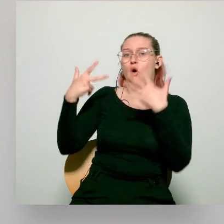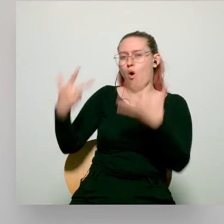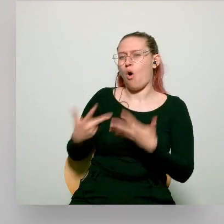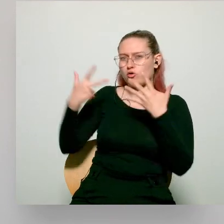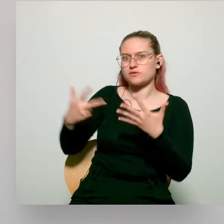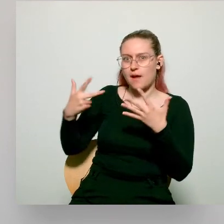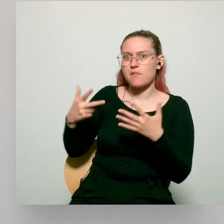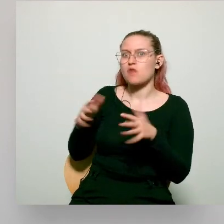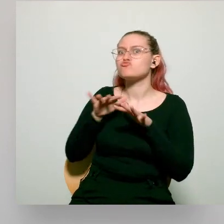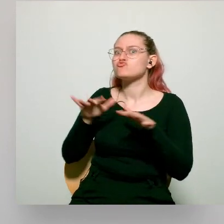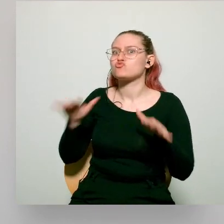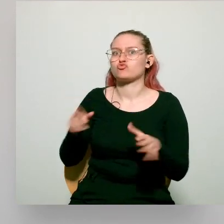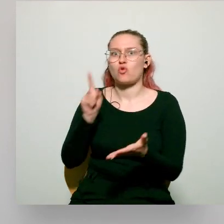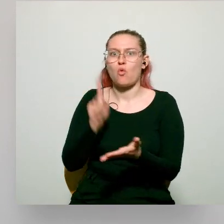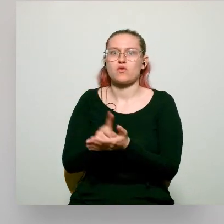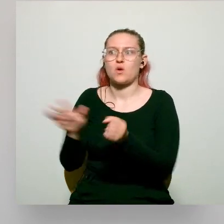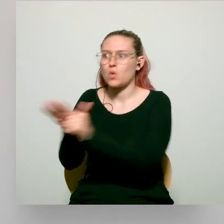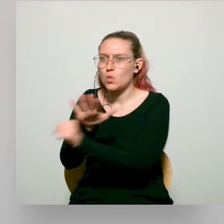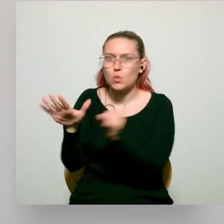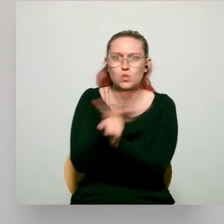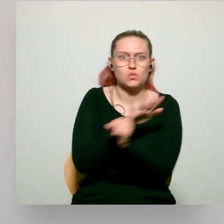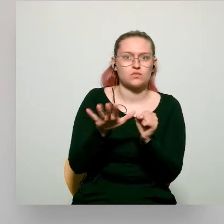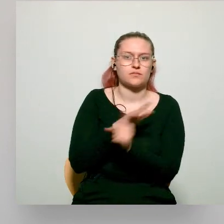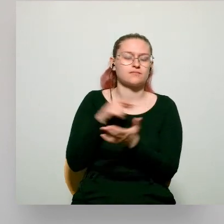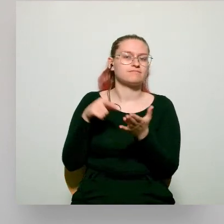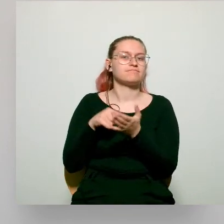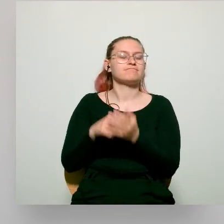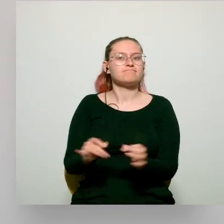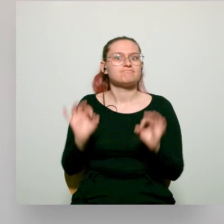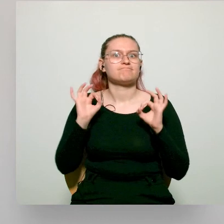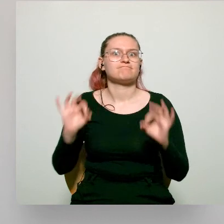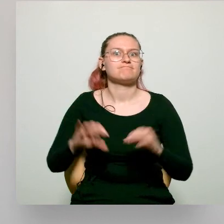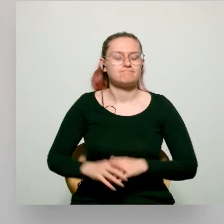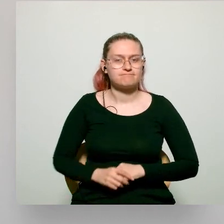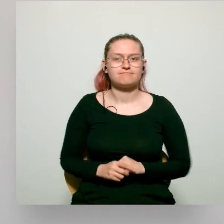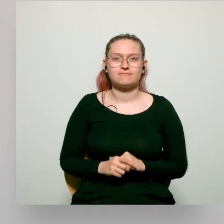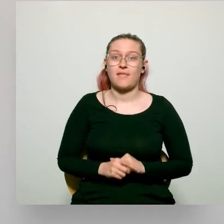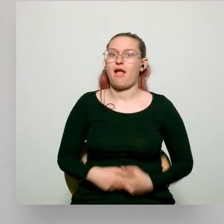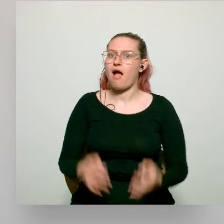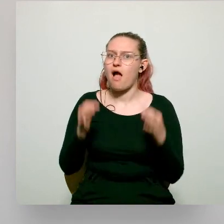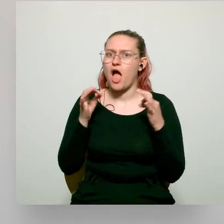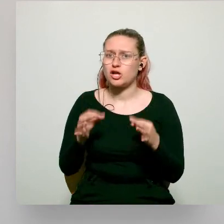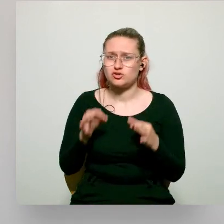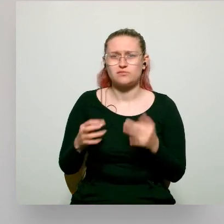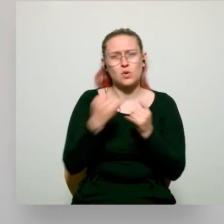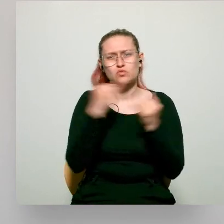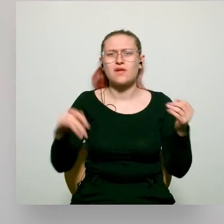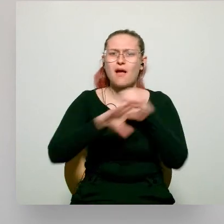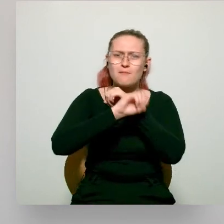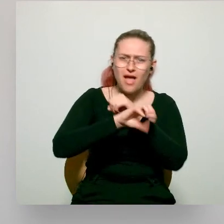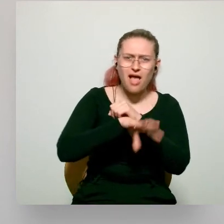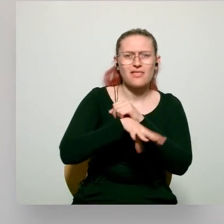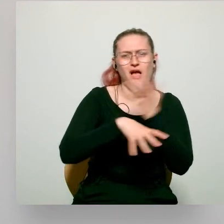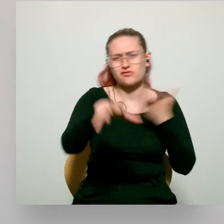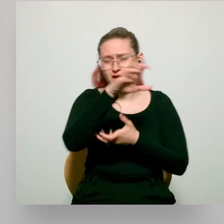Jest to świetnym znakiem. To, co dzisiaj obserwuję w mediach międzynarodowych, Ukraina